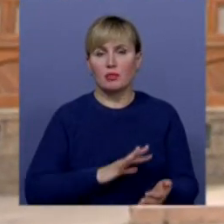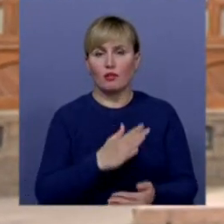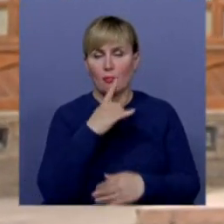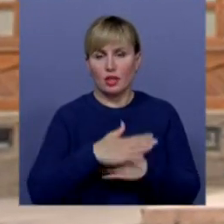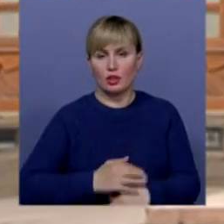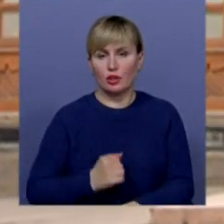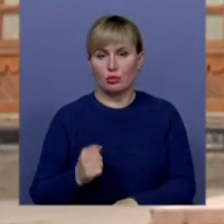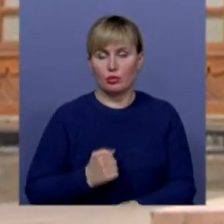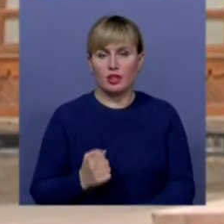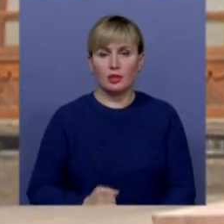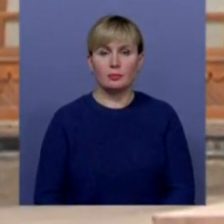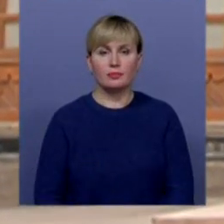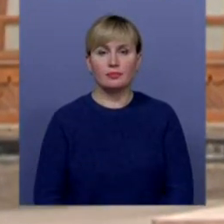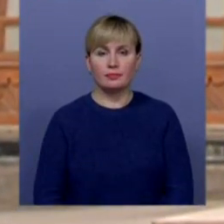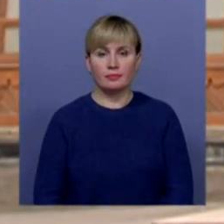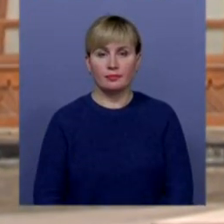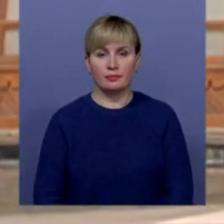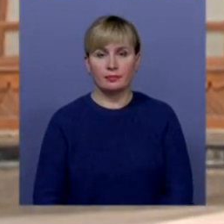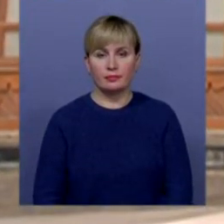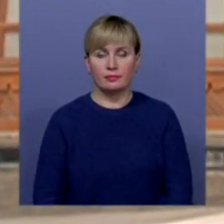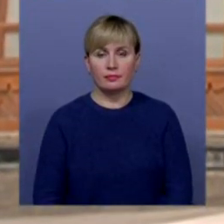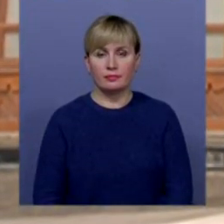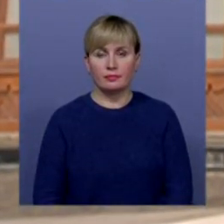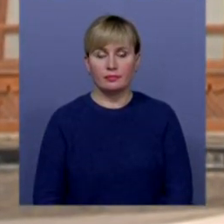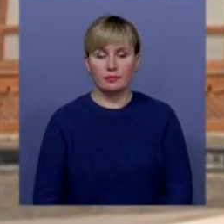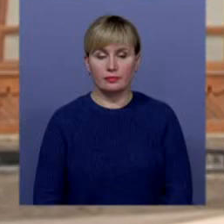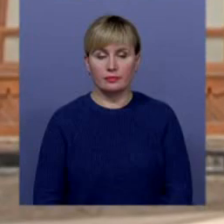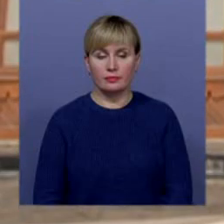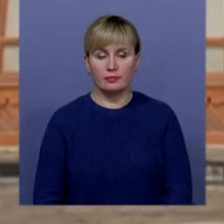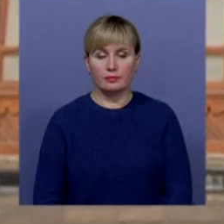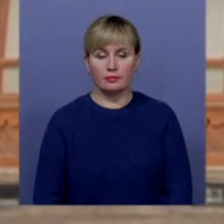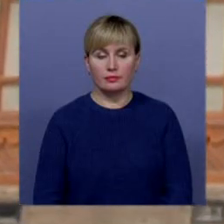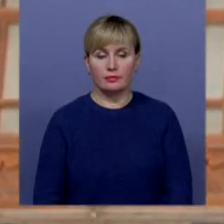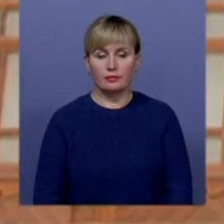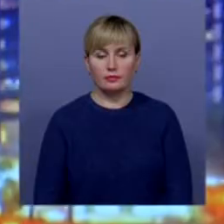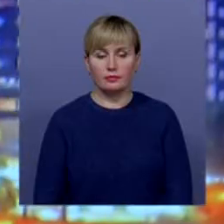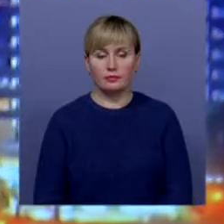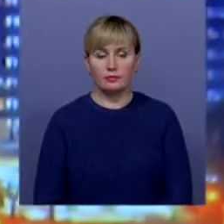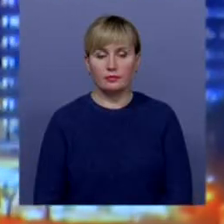близким другом и соратником. Денис Зимцов, Кублан Альдибеков, телеканал Алматы.